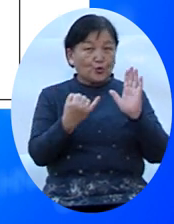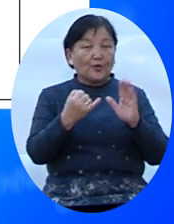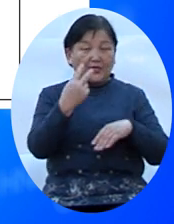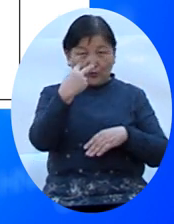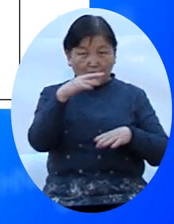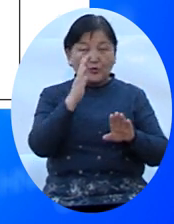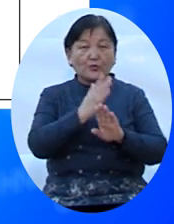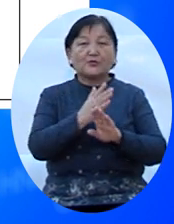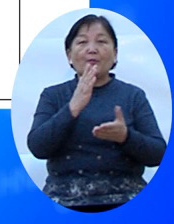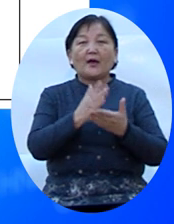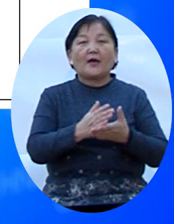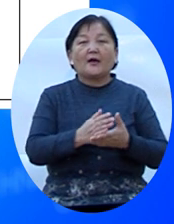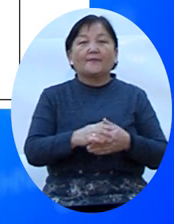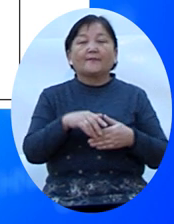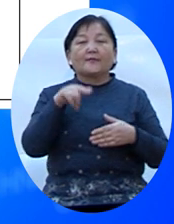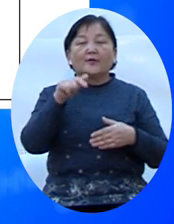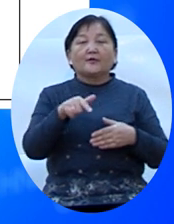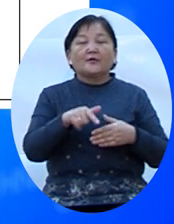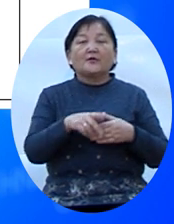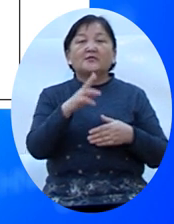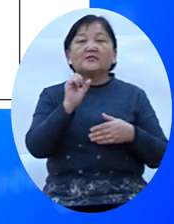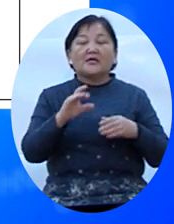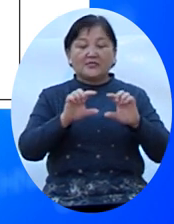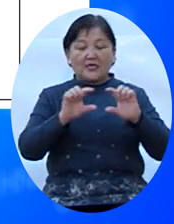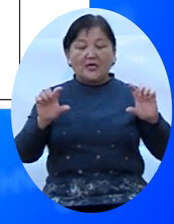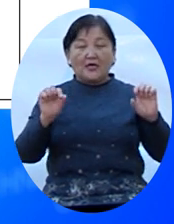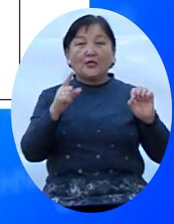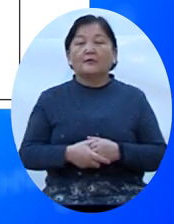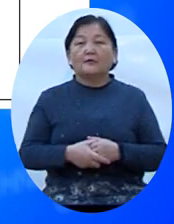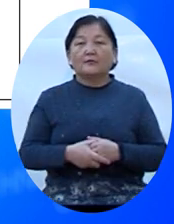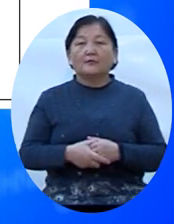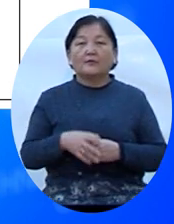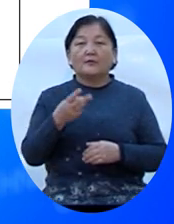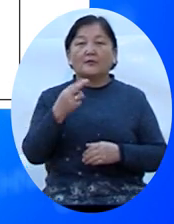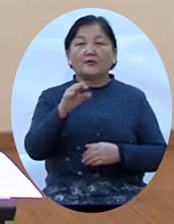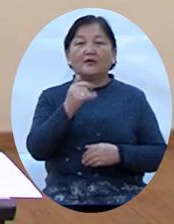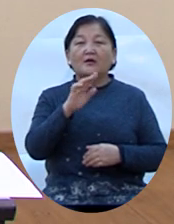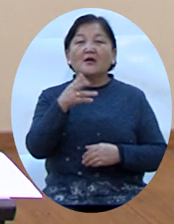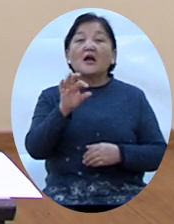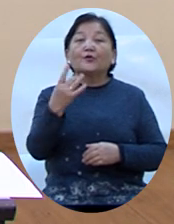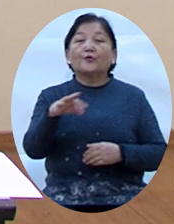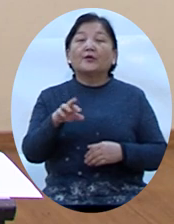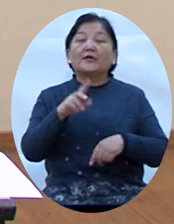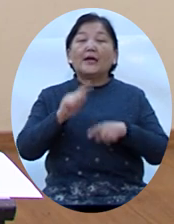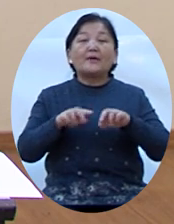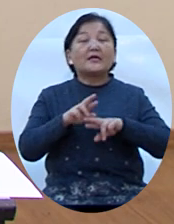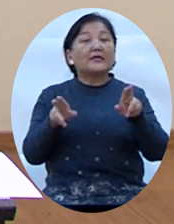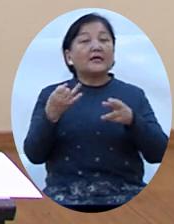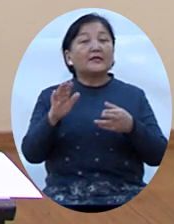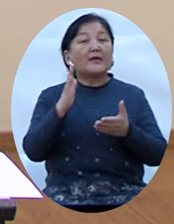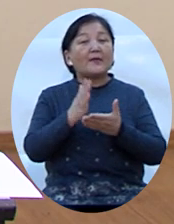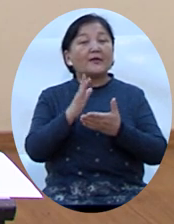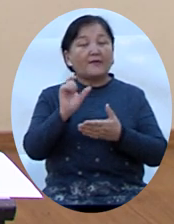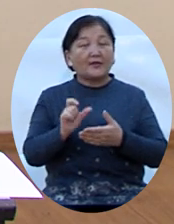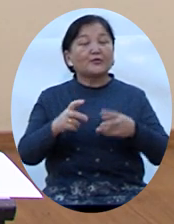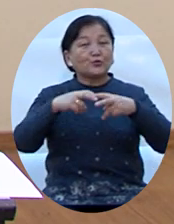үтсэн. За хүрэн байцааны индикаторын өнгөний хуваарь нь харагдаж байна. Эдгээр индикаторууд хоорондоо ямар ялгаатай вэ гэдгийг